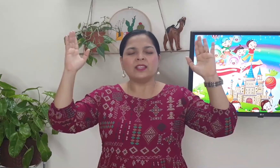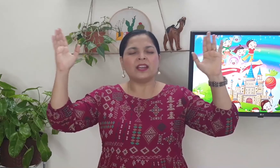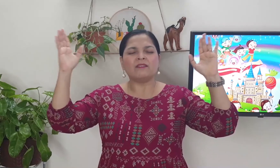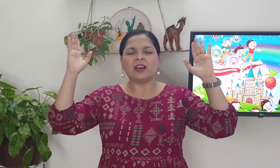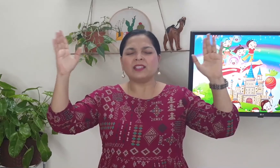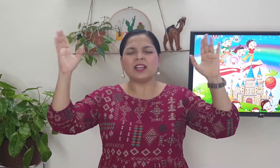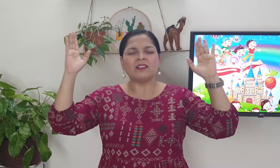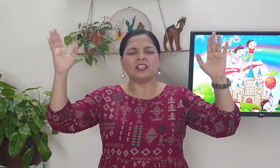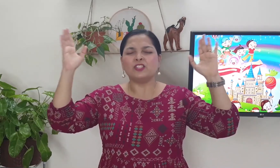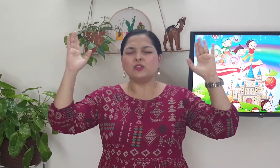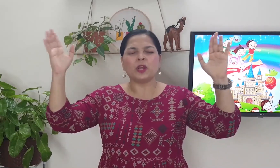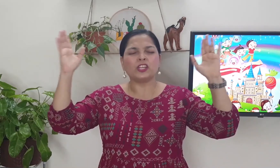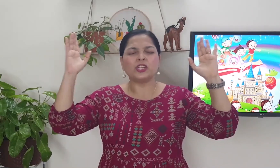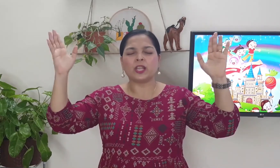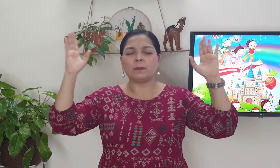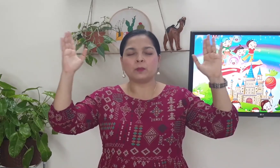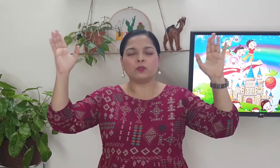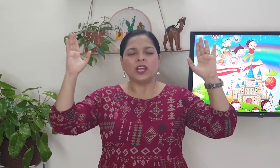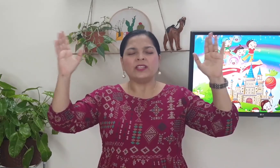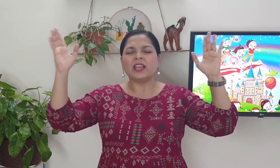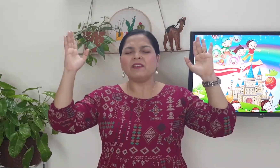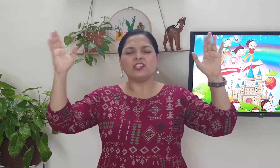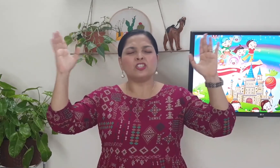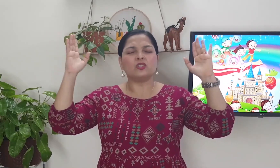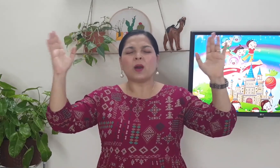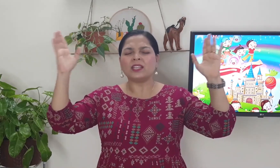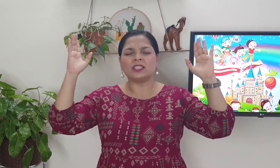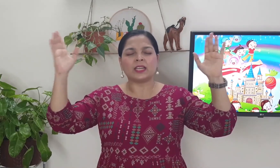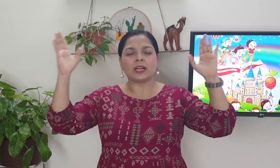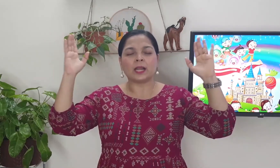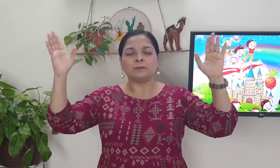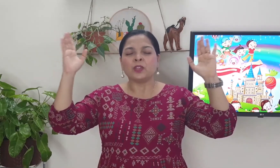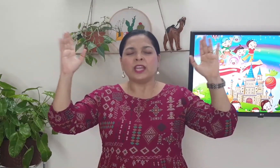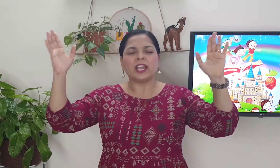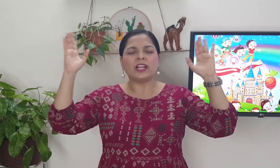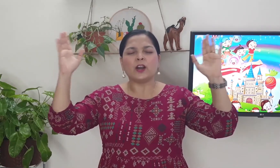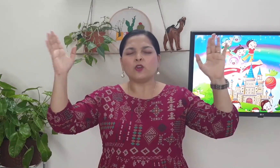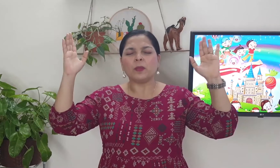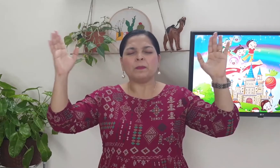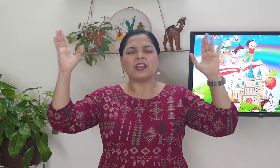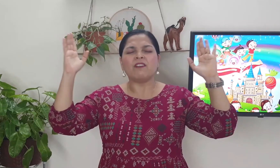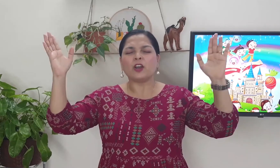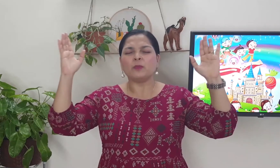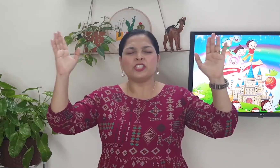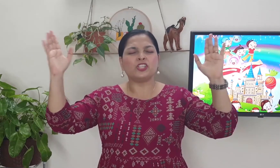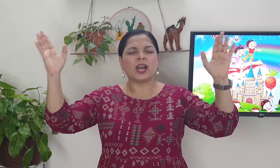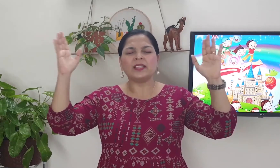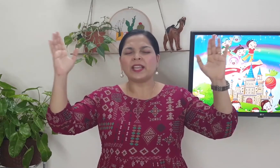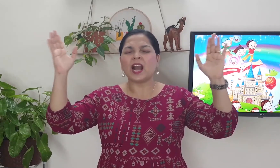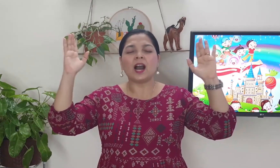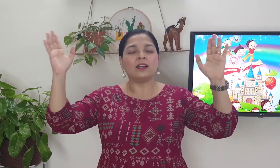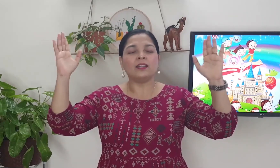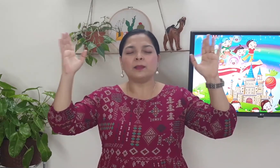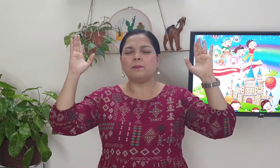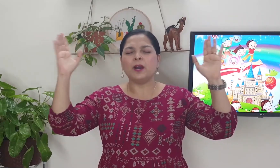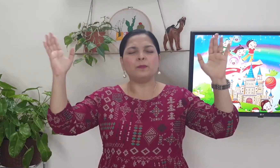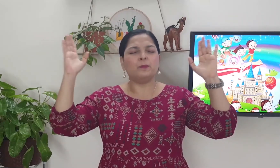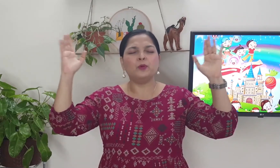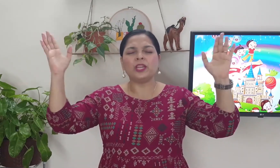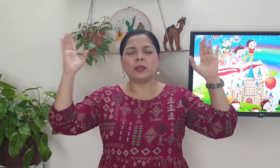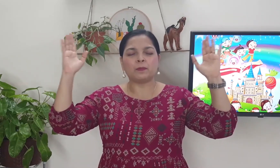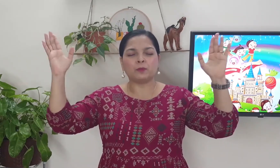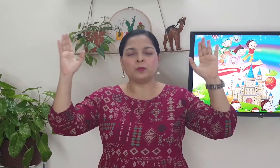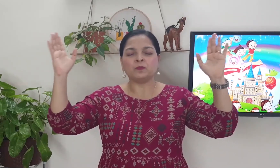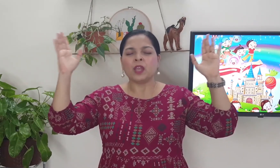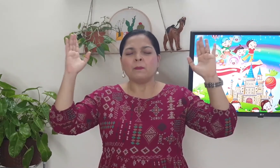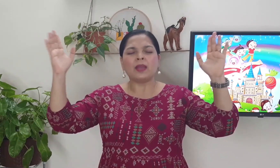हालेलुया, धन्यवाद पिता परमेश्वर. ते सुरक्षित आहेत, दैव्य स्वास्थ्य त्यांचं आहे, त्यांच्या घरामध्ये सुख आहे, शांती आहे, भरपूर आहे पिता